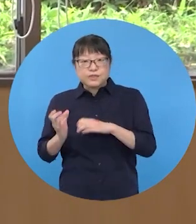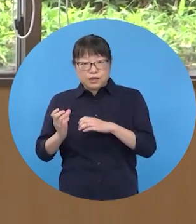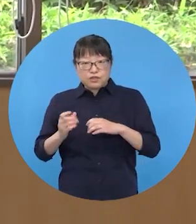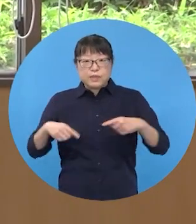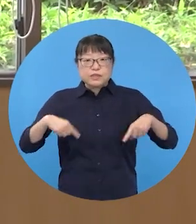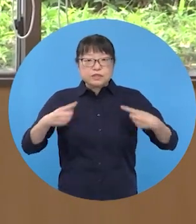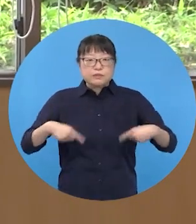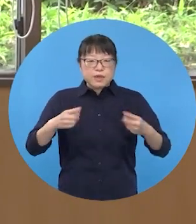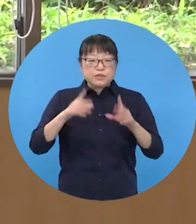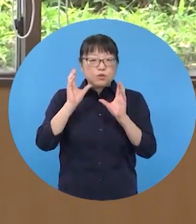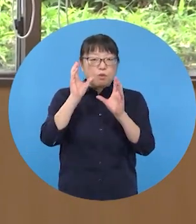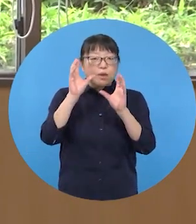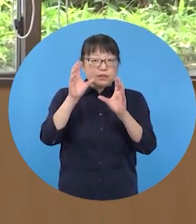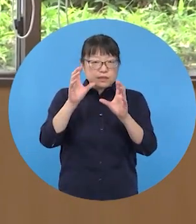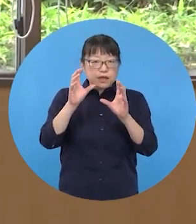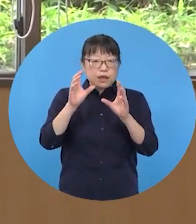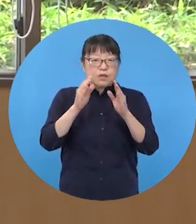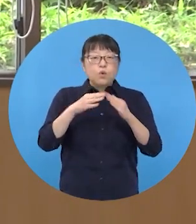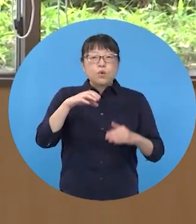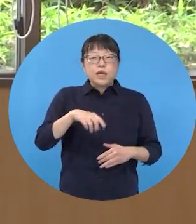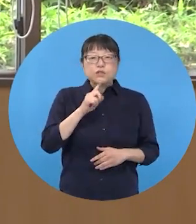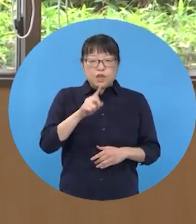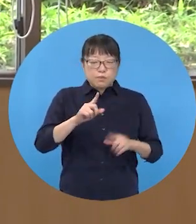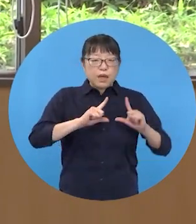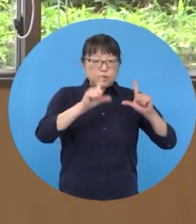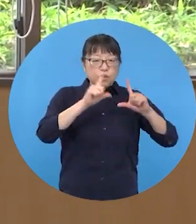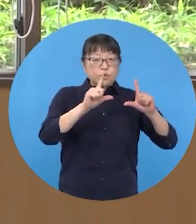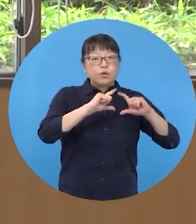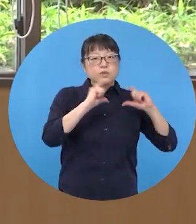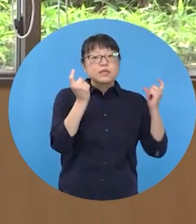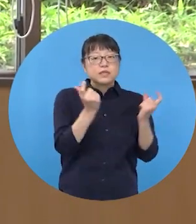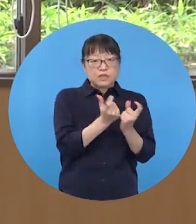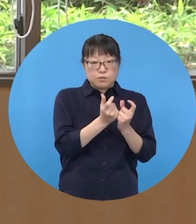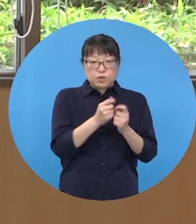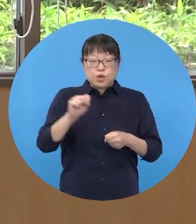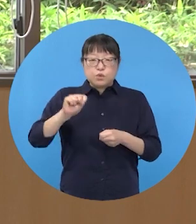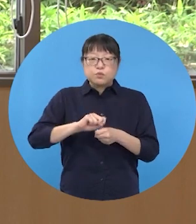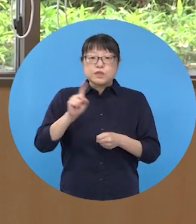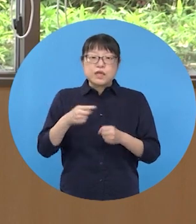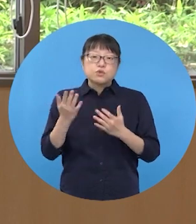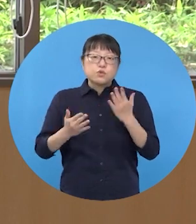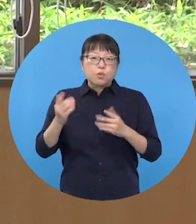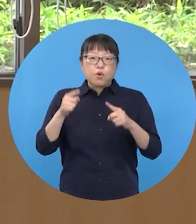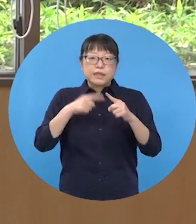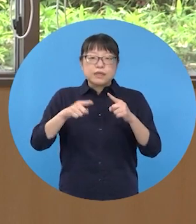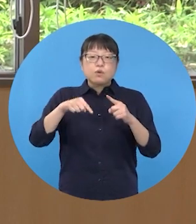ー、車椅子バスケットボールなどの会場となっている東京スタジアム、武蔵野の森公園、